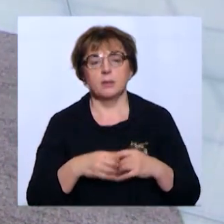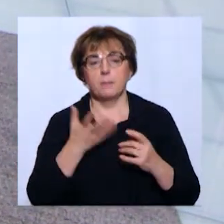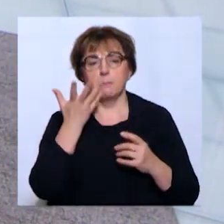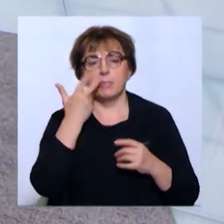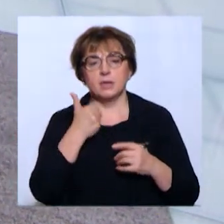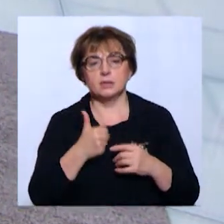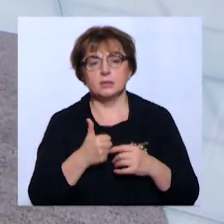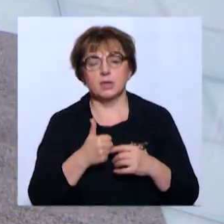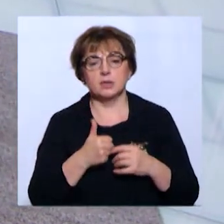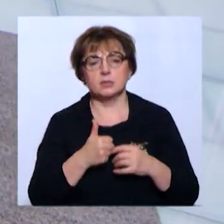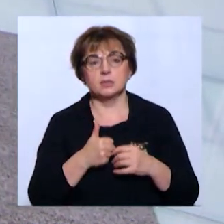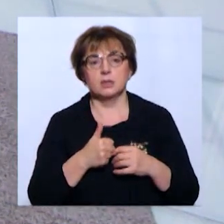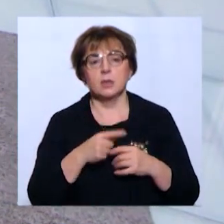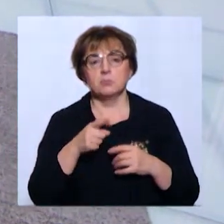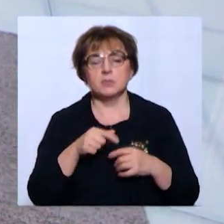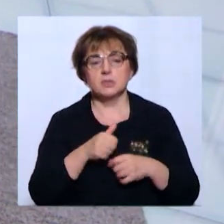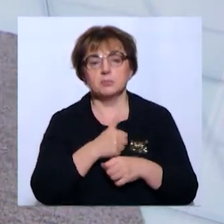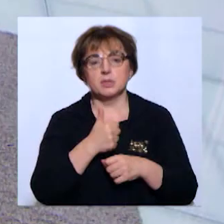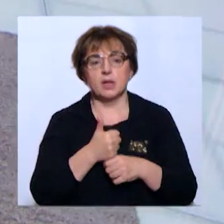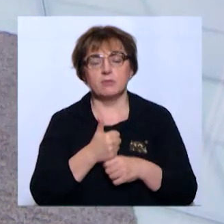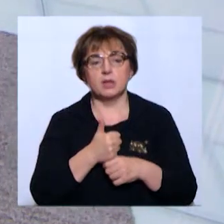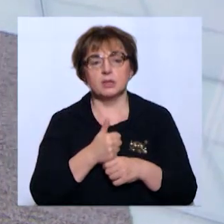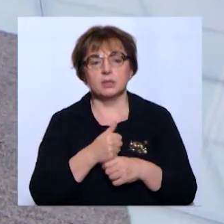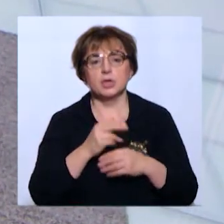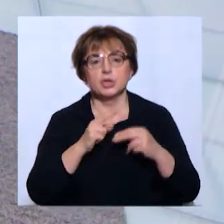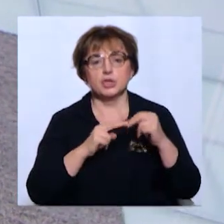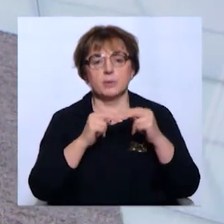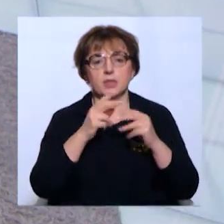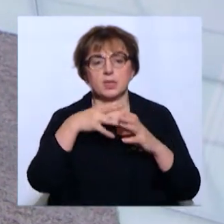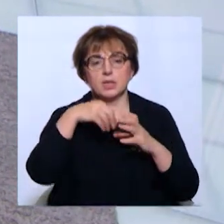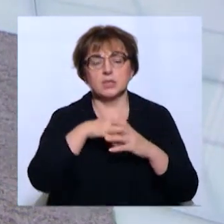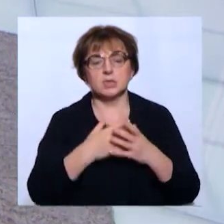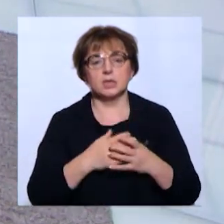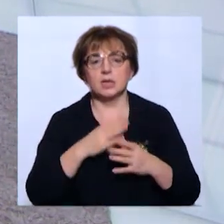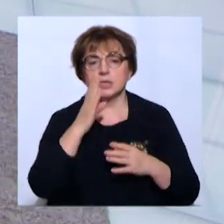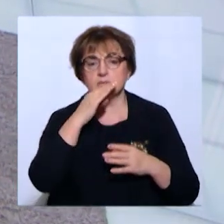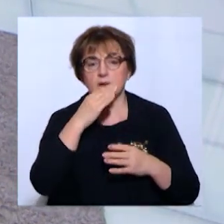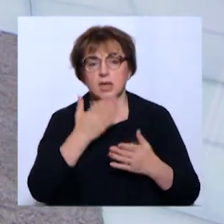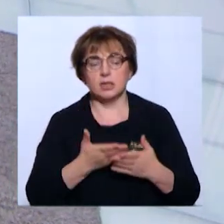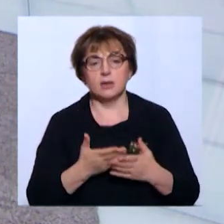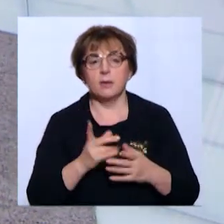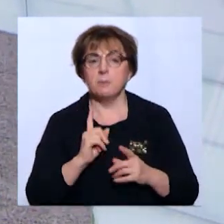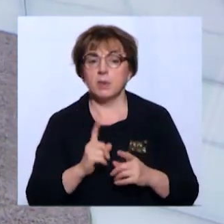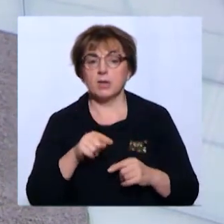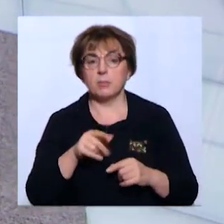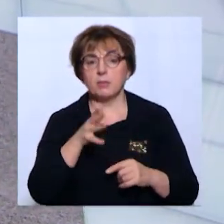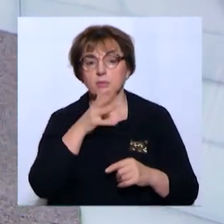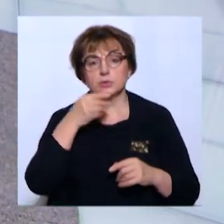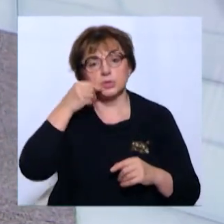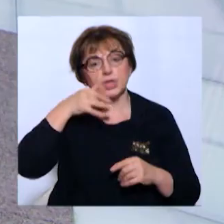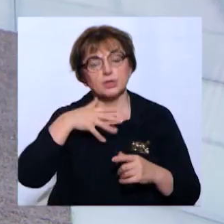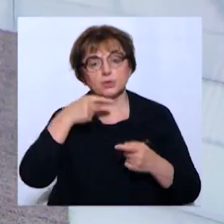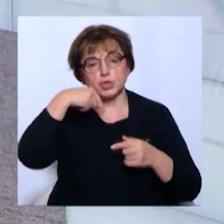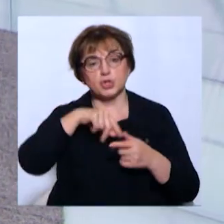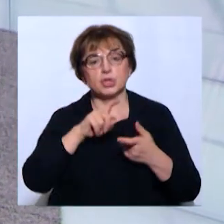ფერის სითხე, მისი ძირითადი შემადგენელი ნაწილი არის წყალი, მაგრამ ამავდროულად ნერწყვი